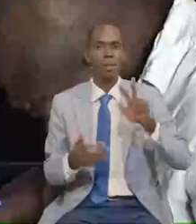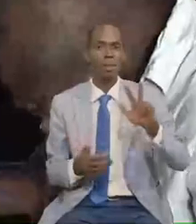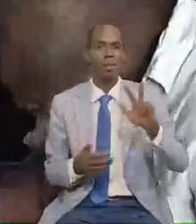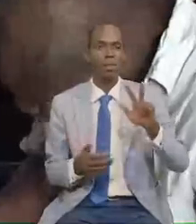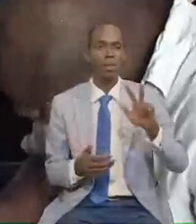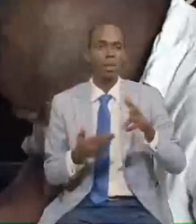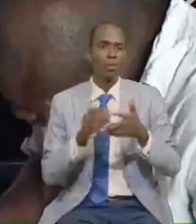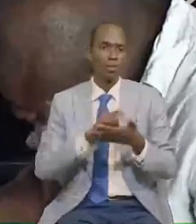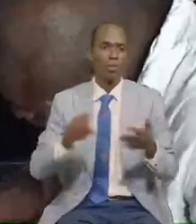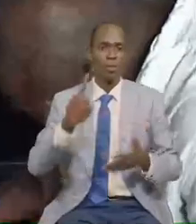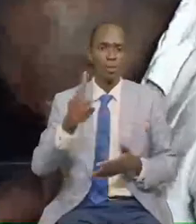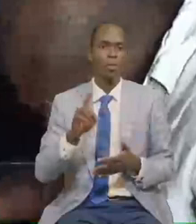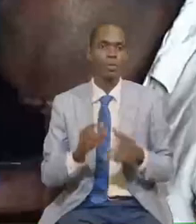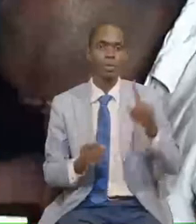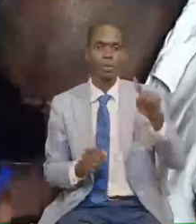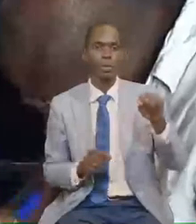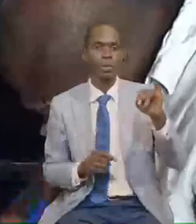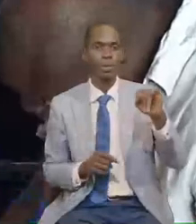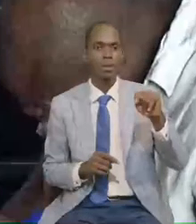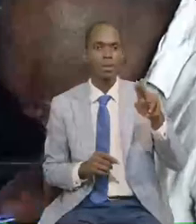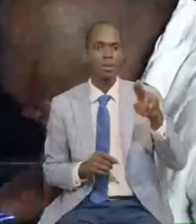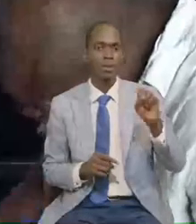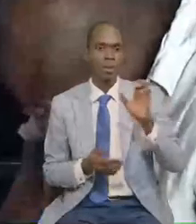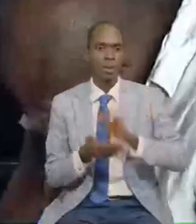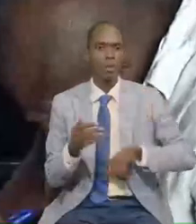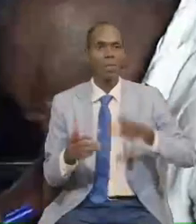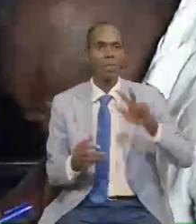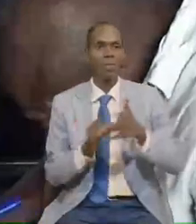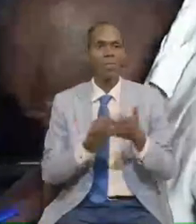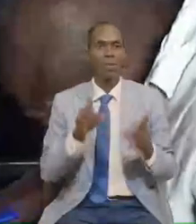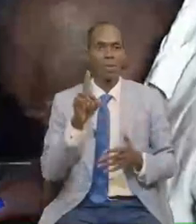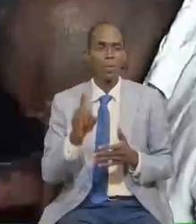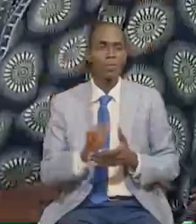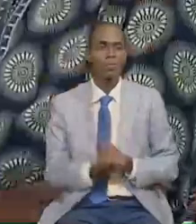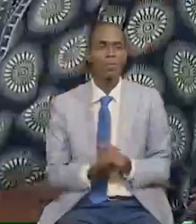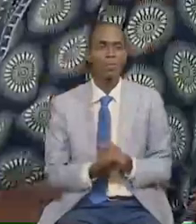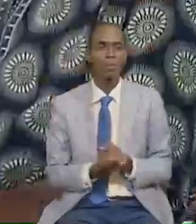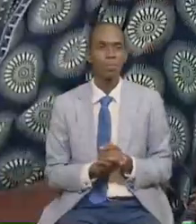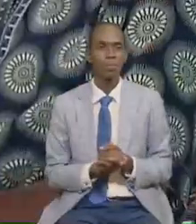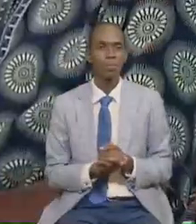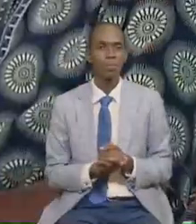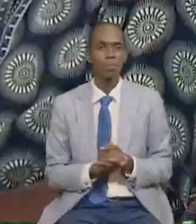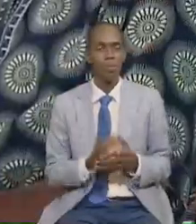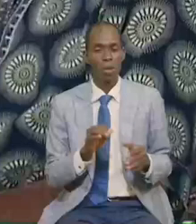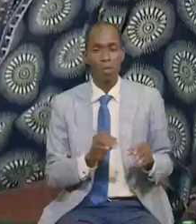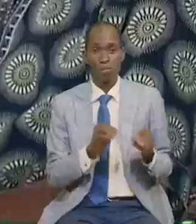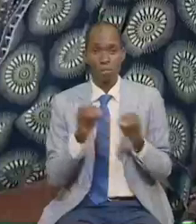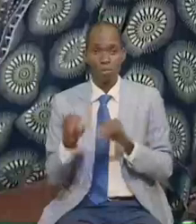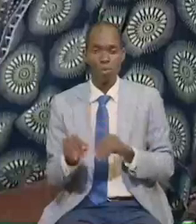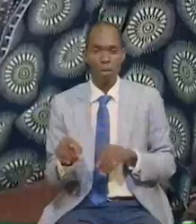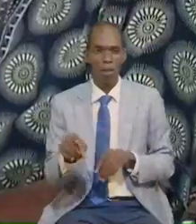1er titre chapitre 3 lisons partie du verset 1 rappelle l'heure